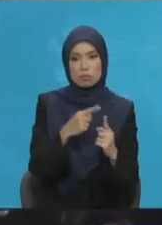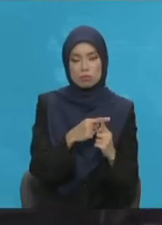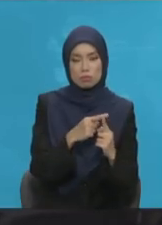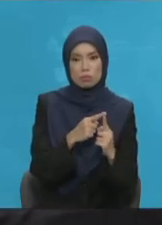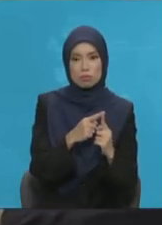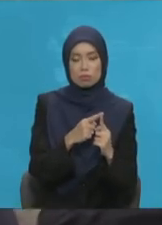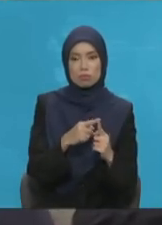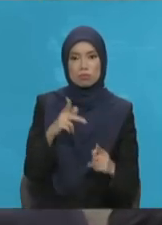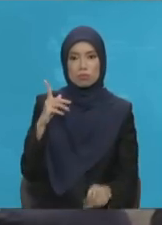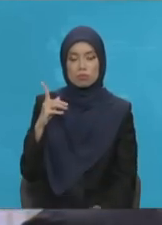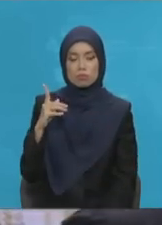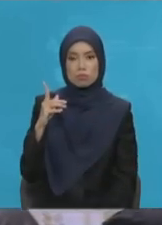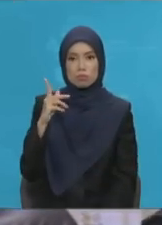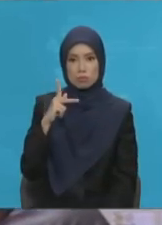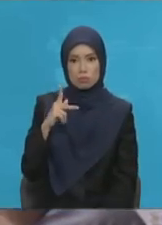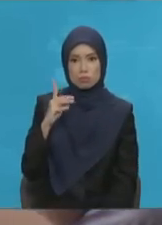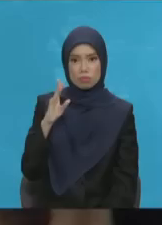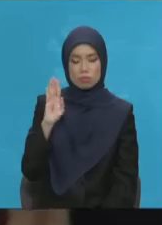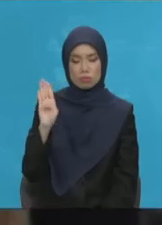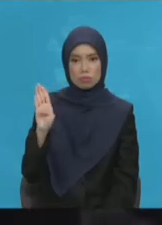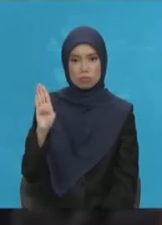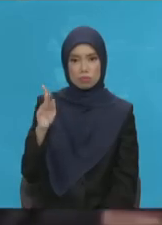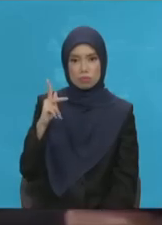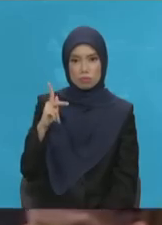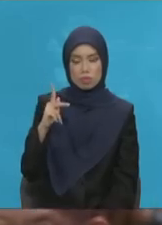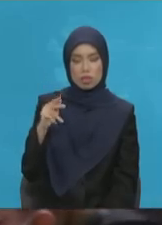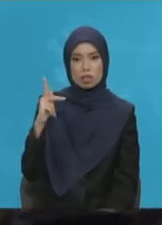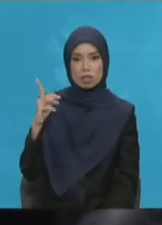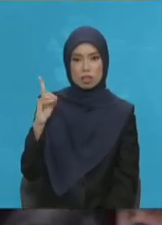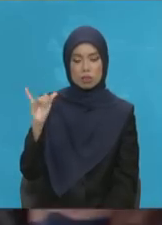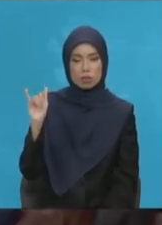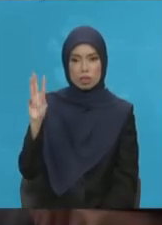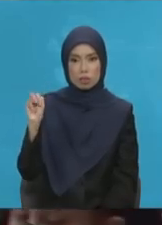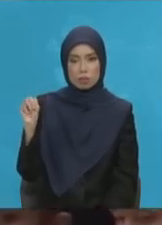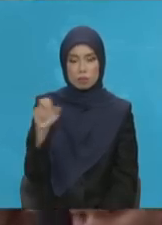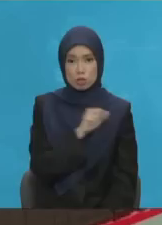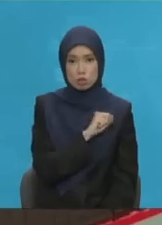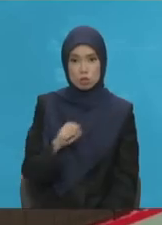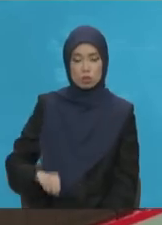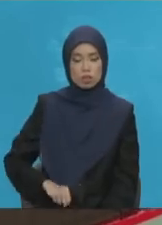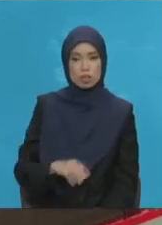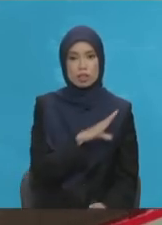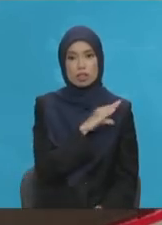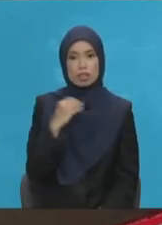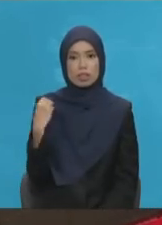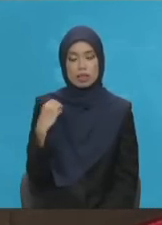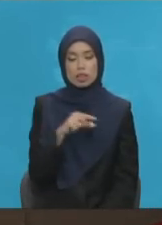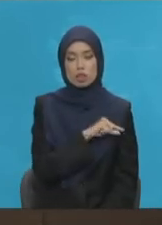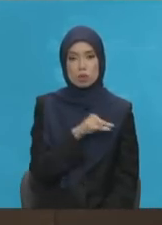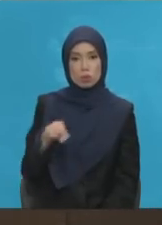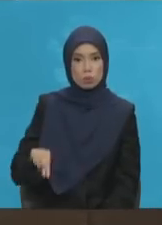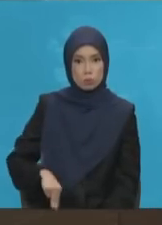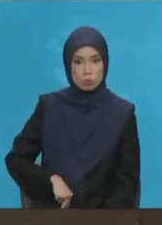dan ke bawah dunia Maha Mulia Paduka Sri Baginda Raja istri majelis diikuti dengan keberangkatan durian keramat Mulya